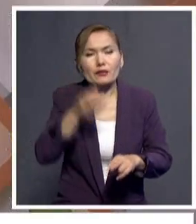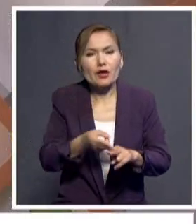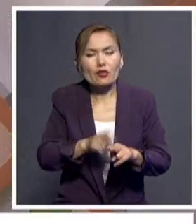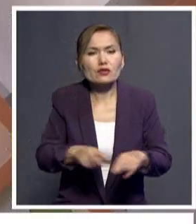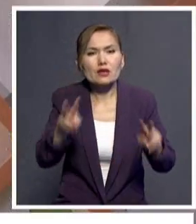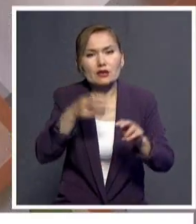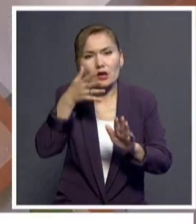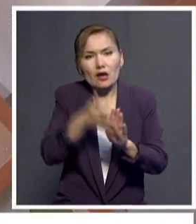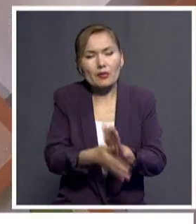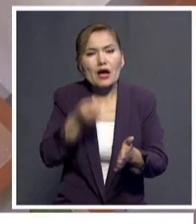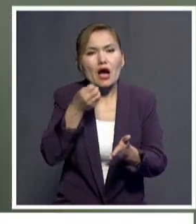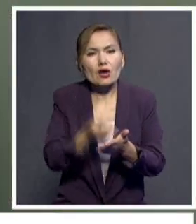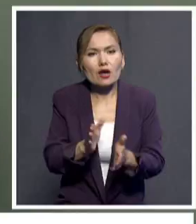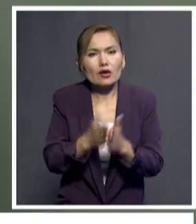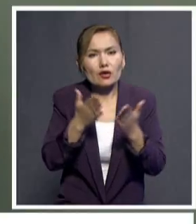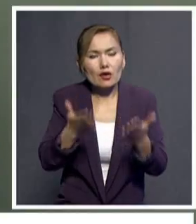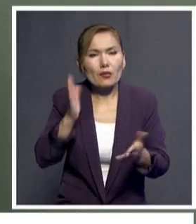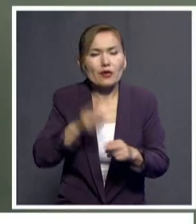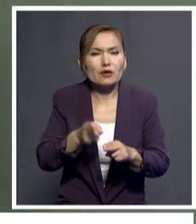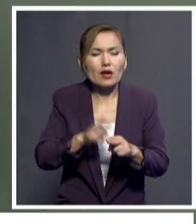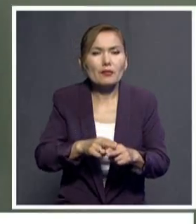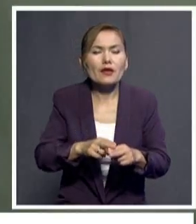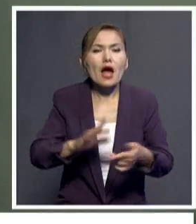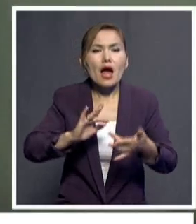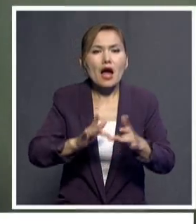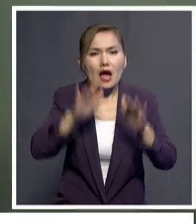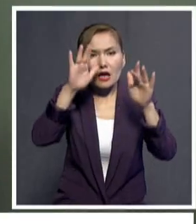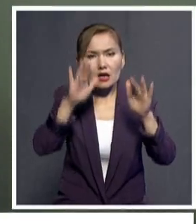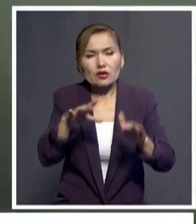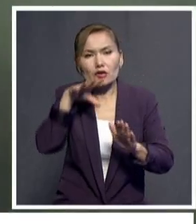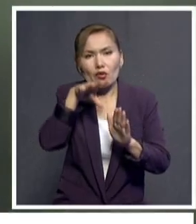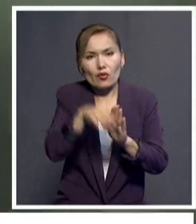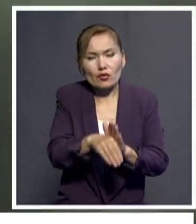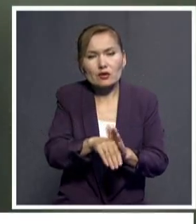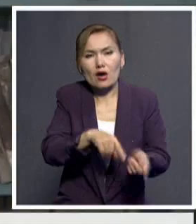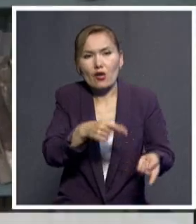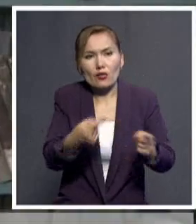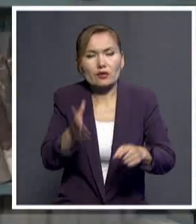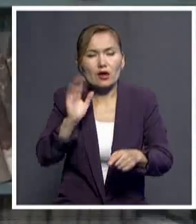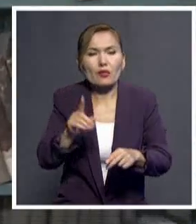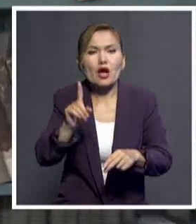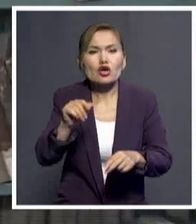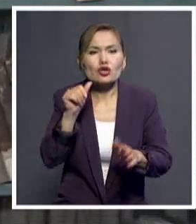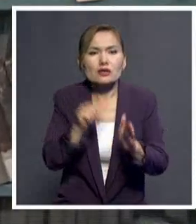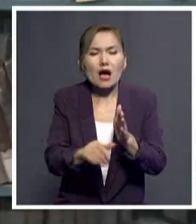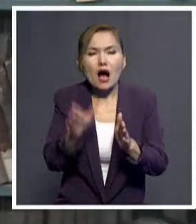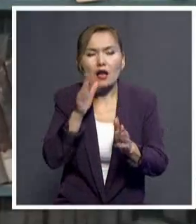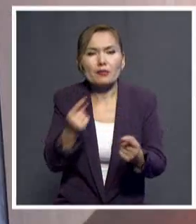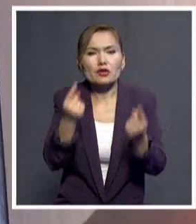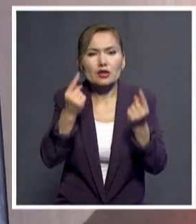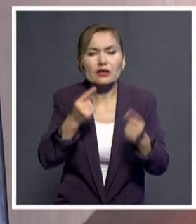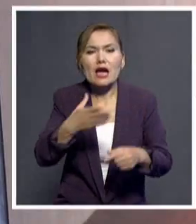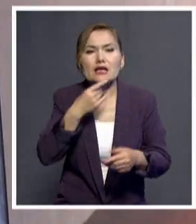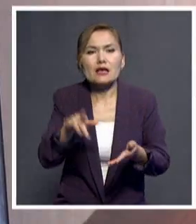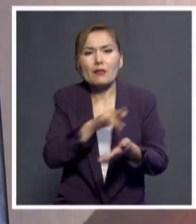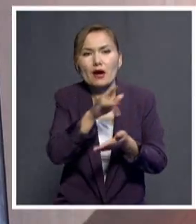болмақ. Кітапханашылар мәліметтердің болашақта электрондық үлгіге көшірілетінін айтады. Дала ойшылының 160 жылдығы осы айда Семейде және туған